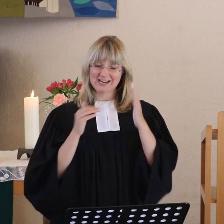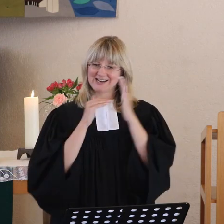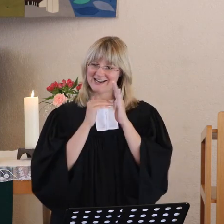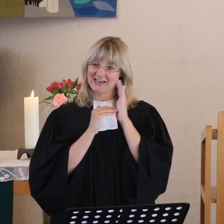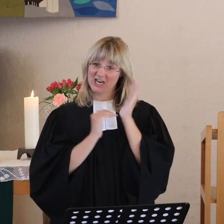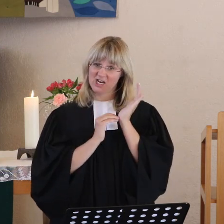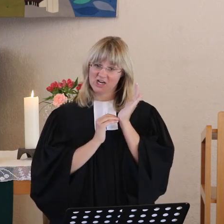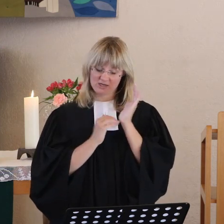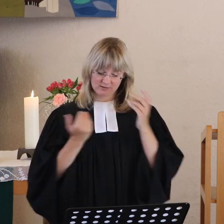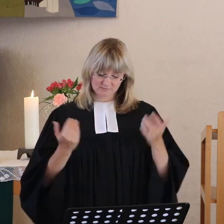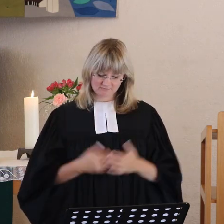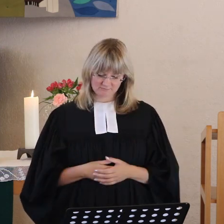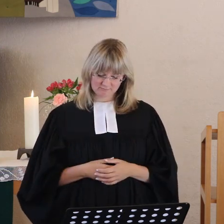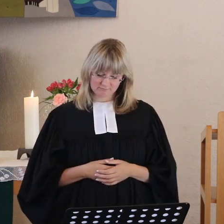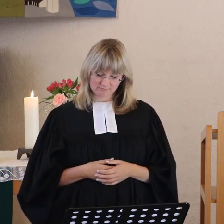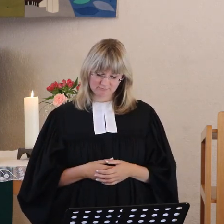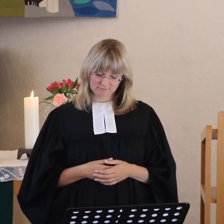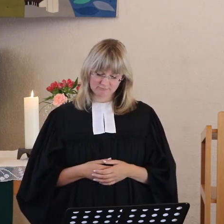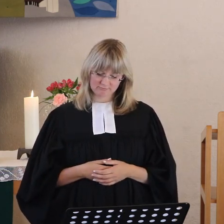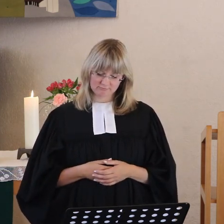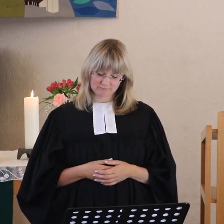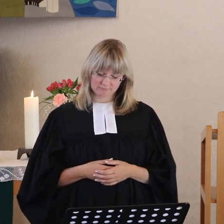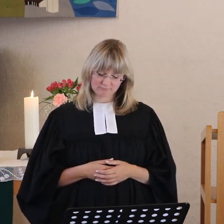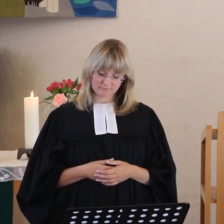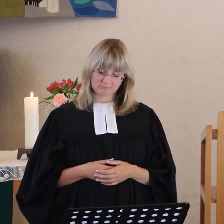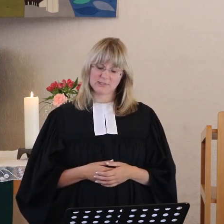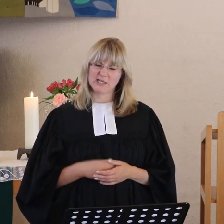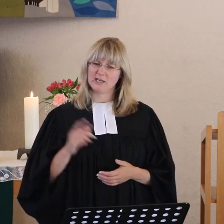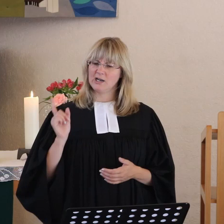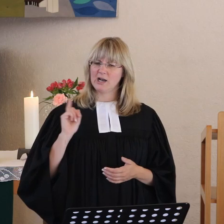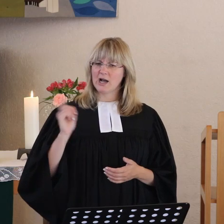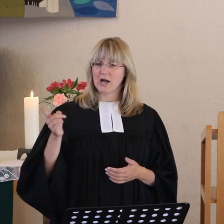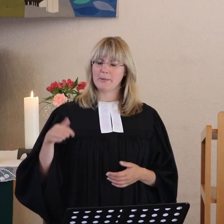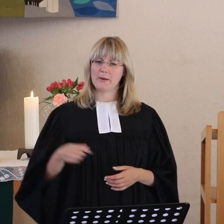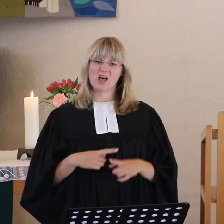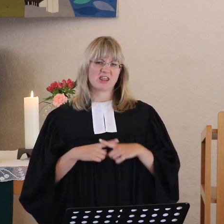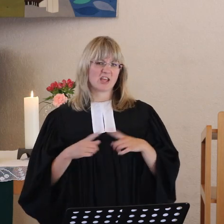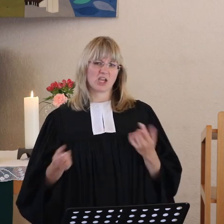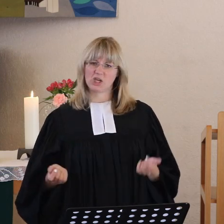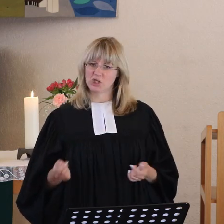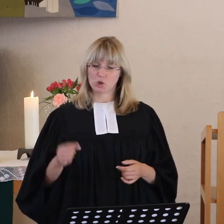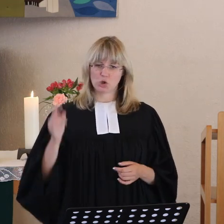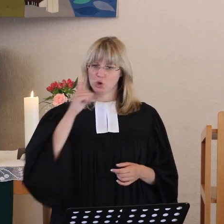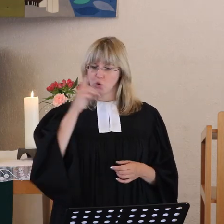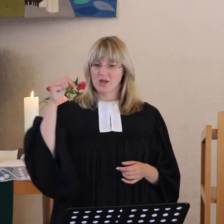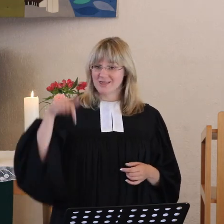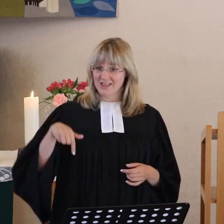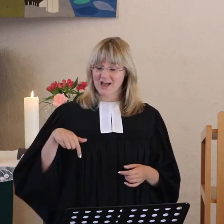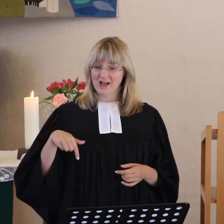langfristig geplant wird und für das man sich nach einem langen Klärungsprozess ganz bewusst